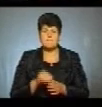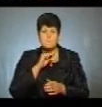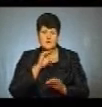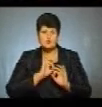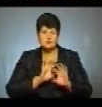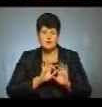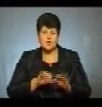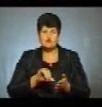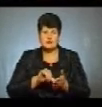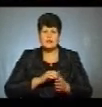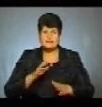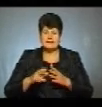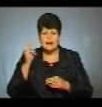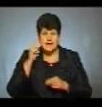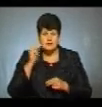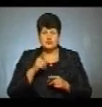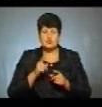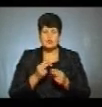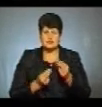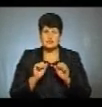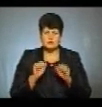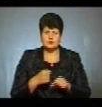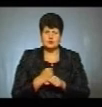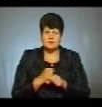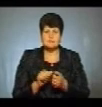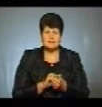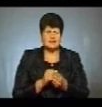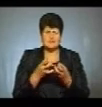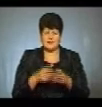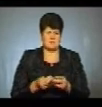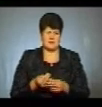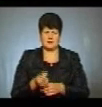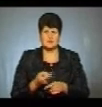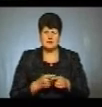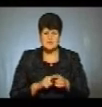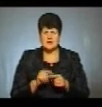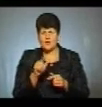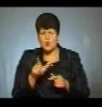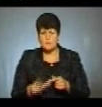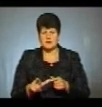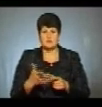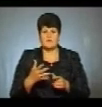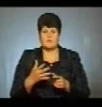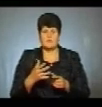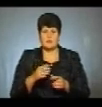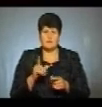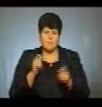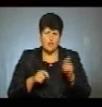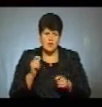розповідає учасникам тренінгу, що іграшки можна виготовляти з матеріалів, за які не потрібно платити. Це коробки з молока, фантики з цукерок,